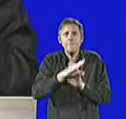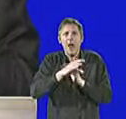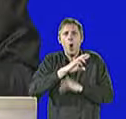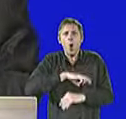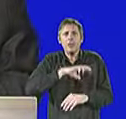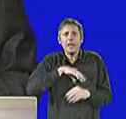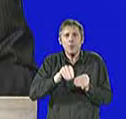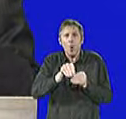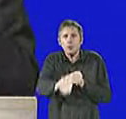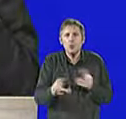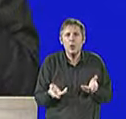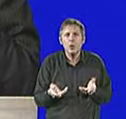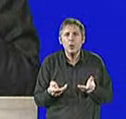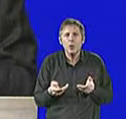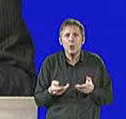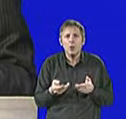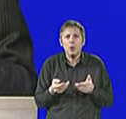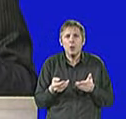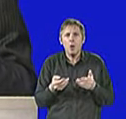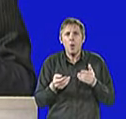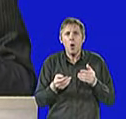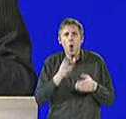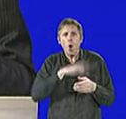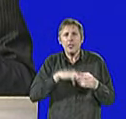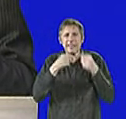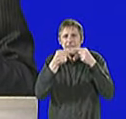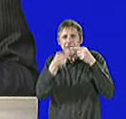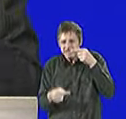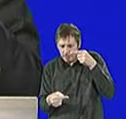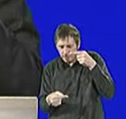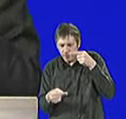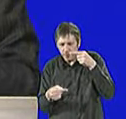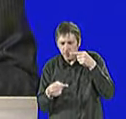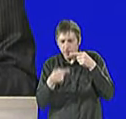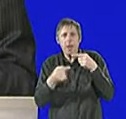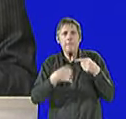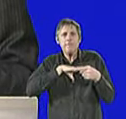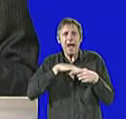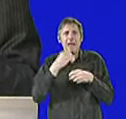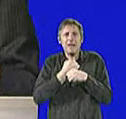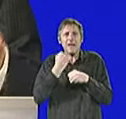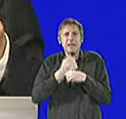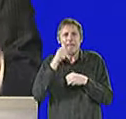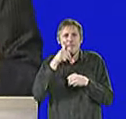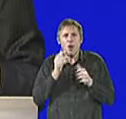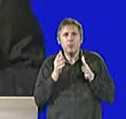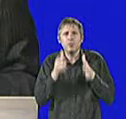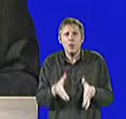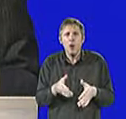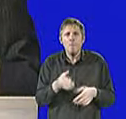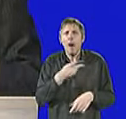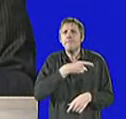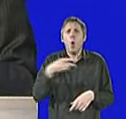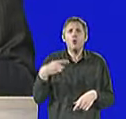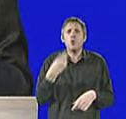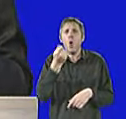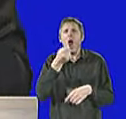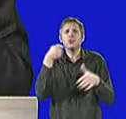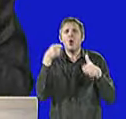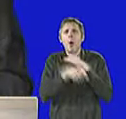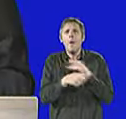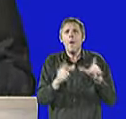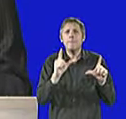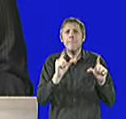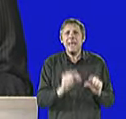déficit des retraites par le travail, parce que je refusais la baisse des pensions ou l'augmentation